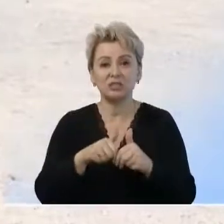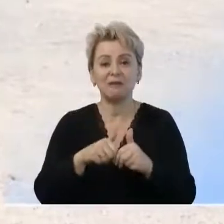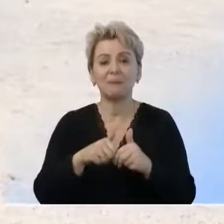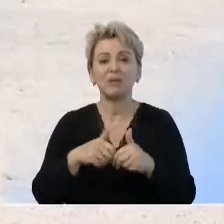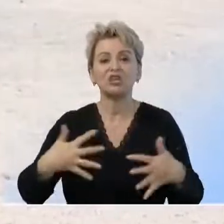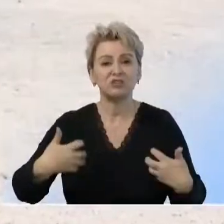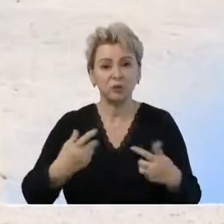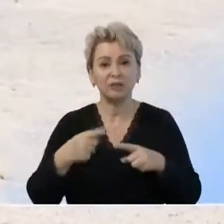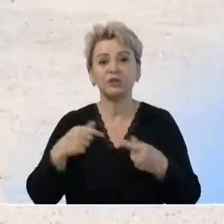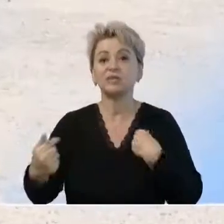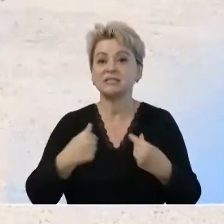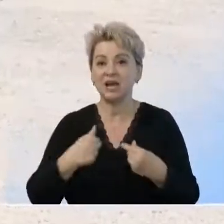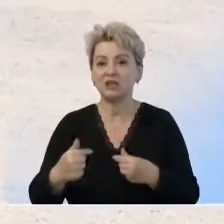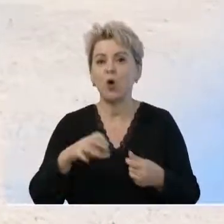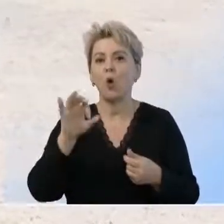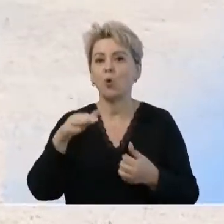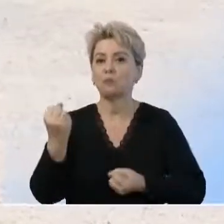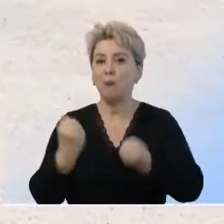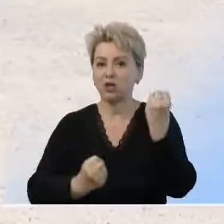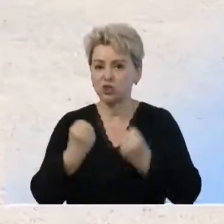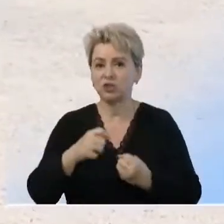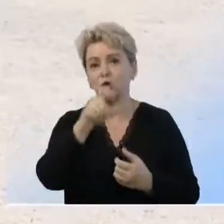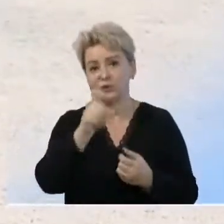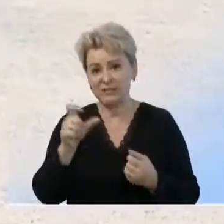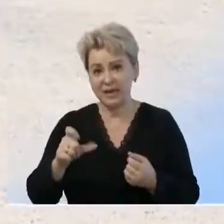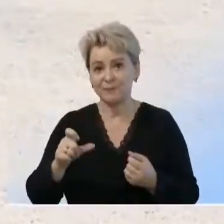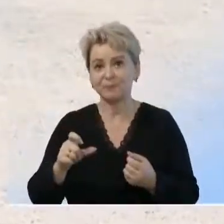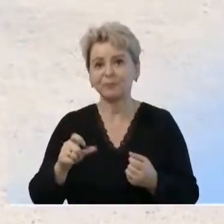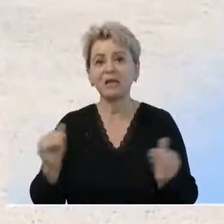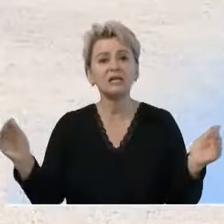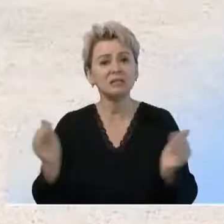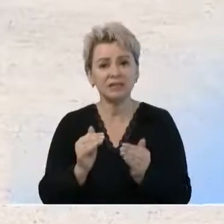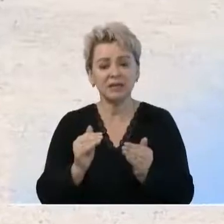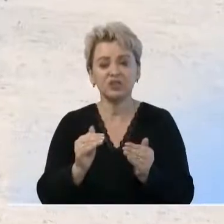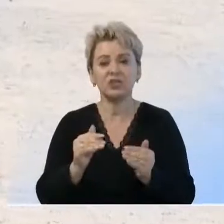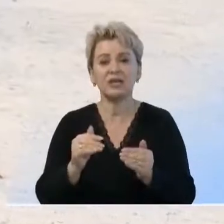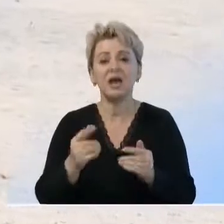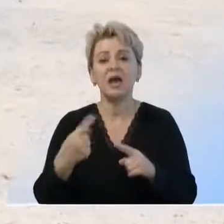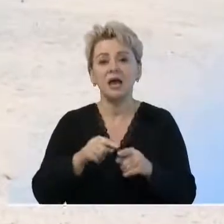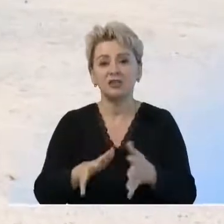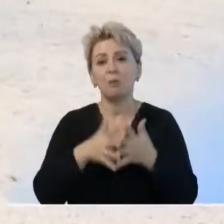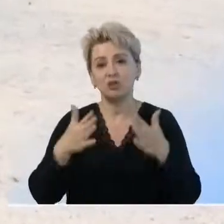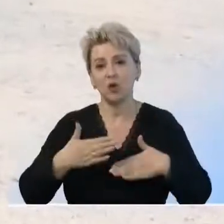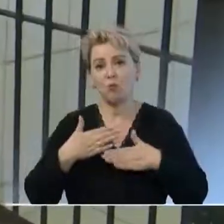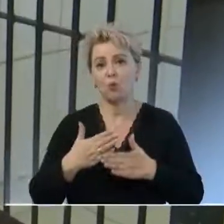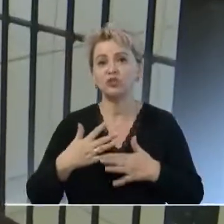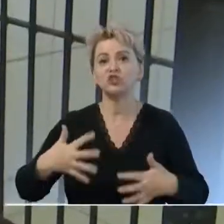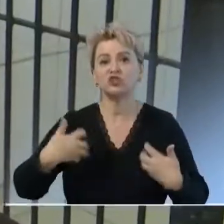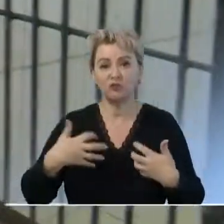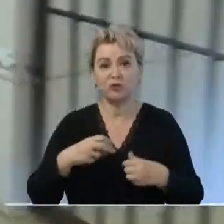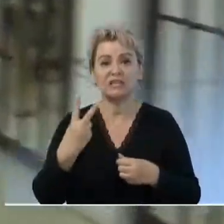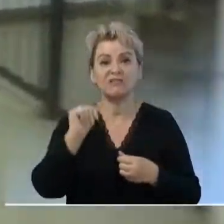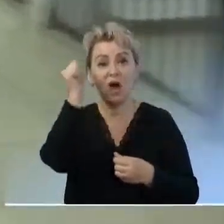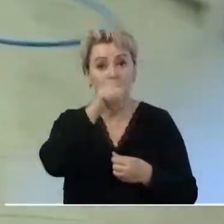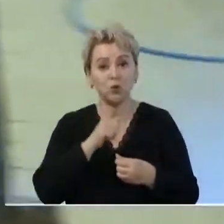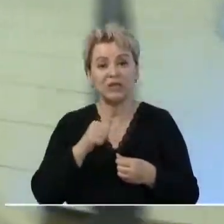животных, которые страдают от машин, от людей. То есть сокращение популяции – это большая помощь животным. За